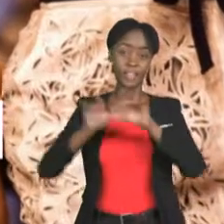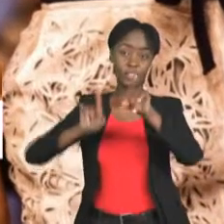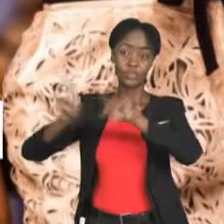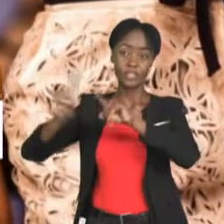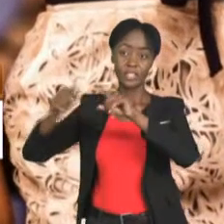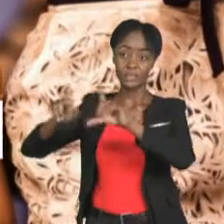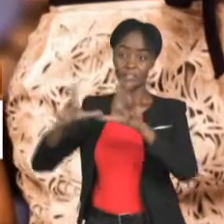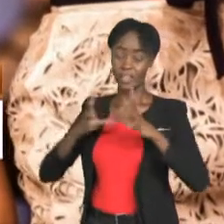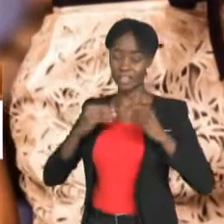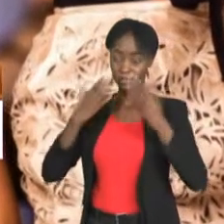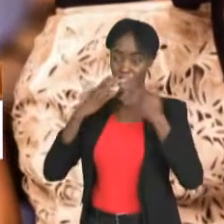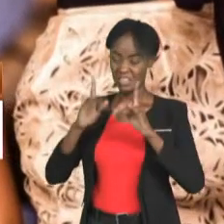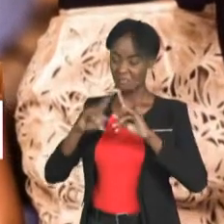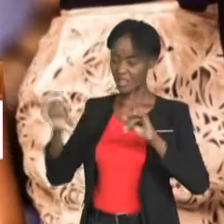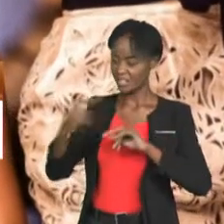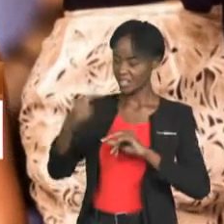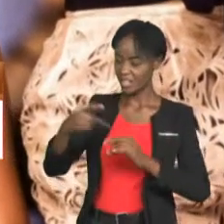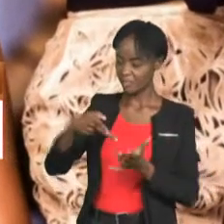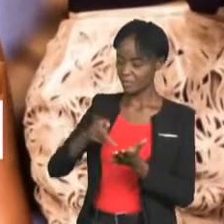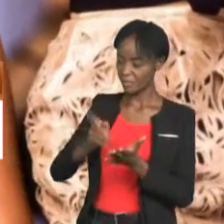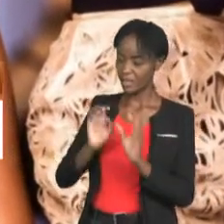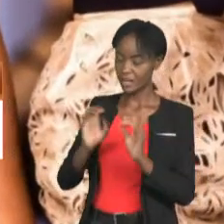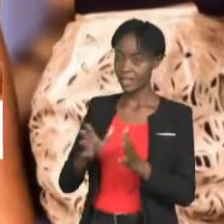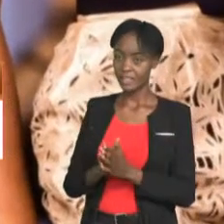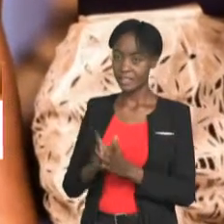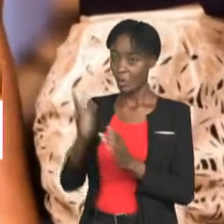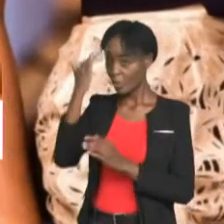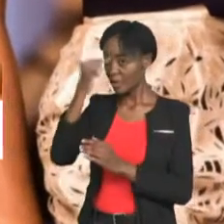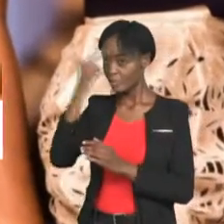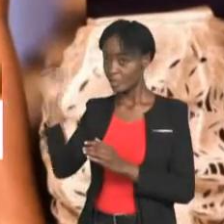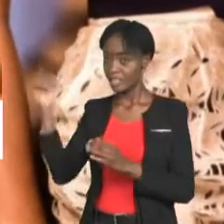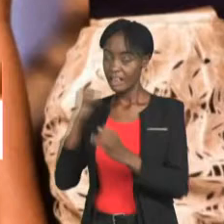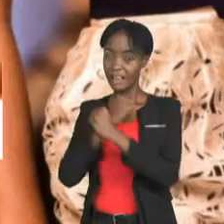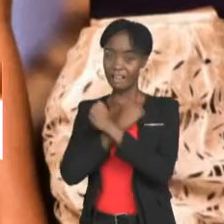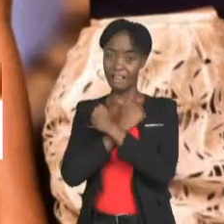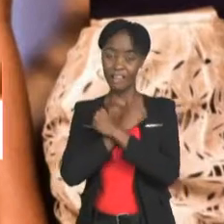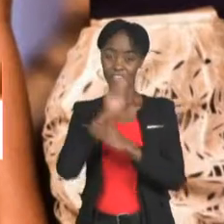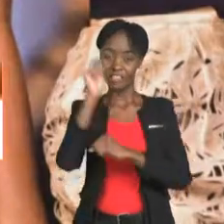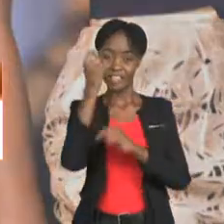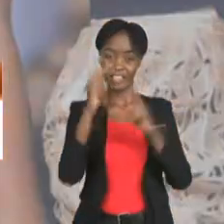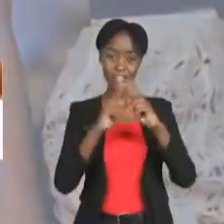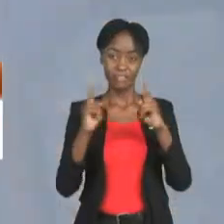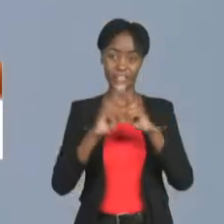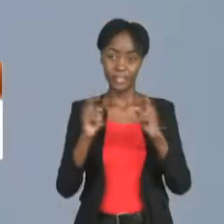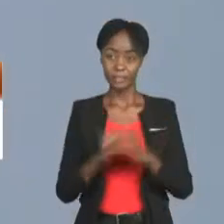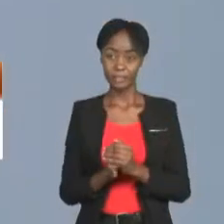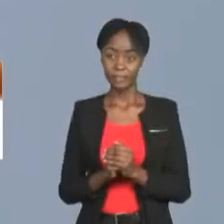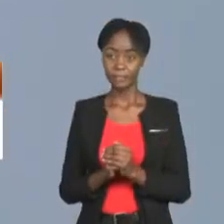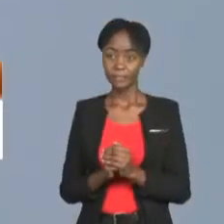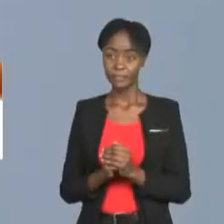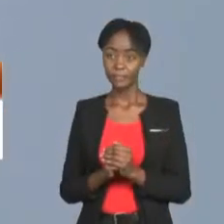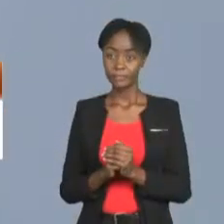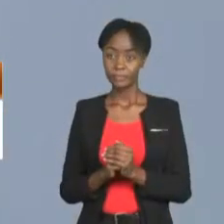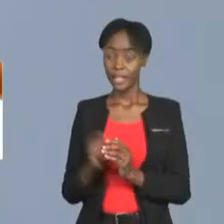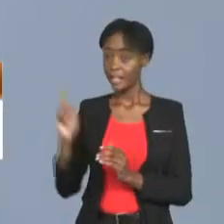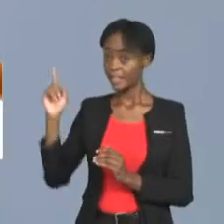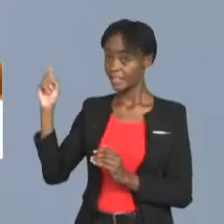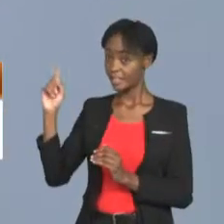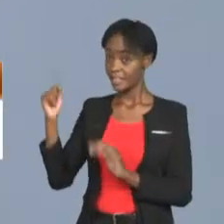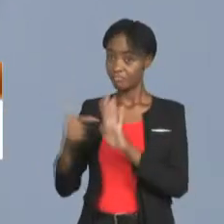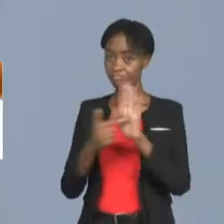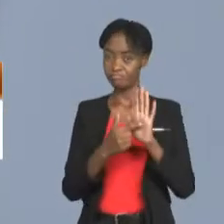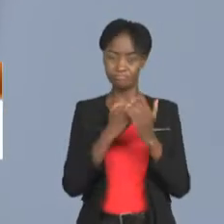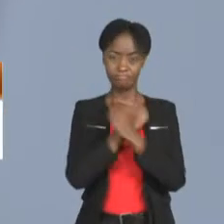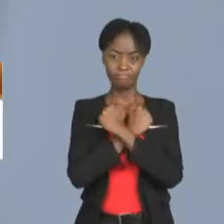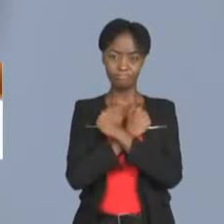alikubali kuhusishwa bila malipo na kuwa ana mapenzi ya dhati kwa taifa hili. Kulingana na Balala, mwanamitindo Naomi Campbell alionyesha